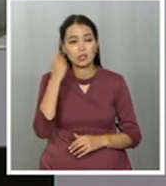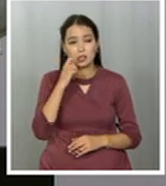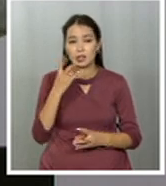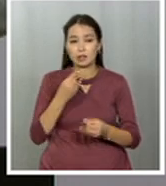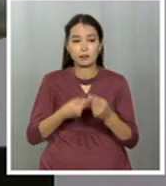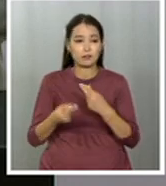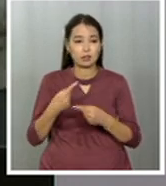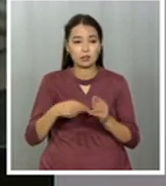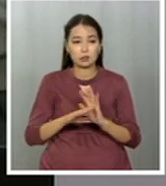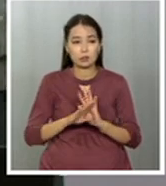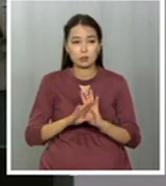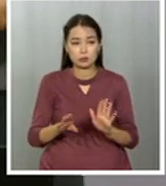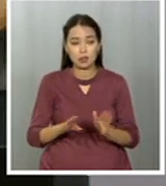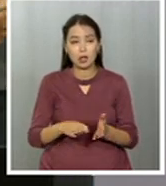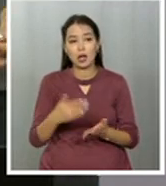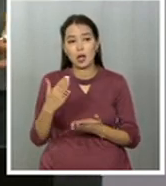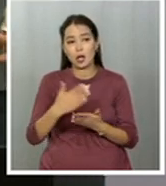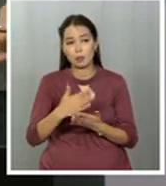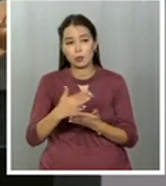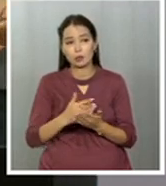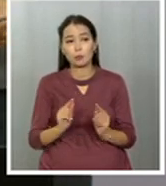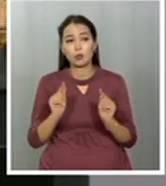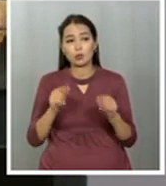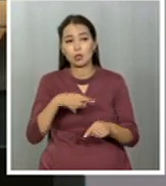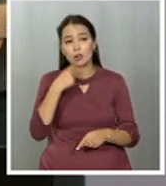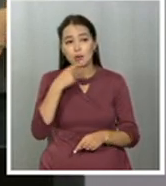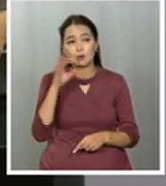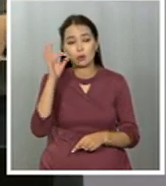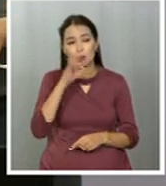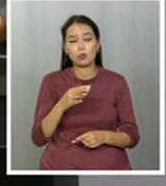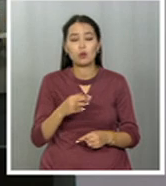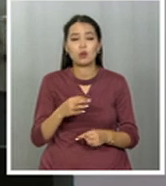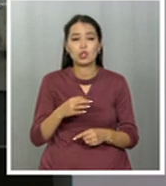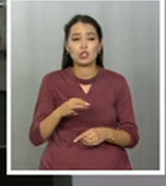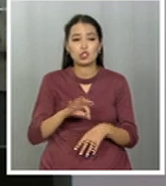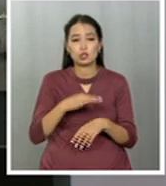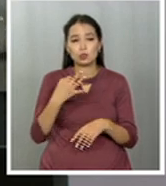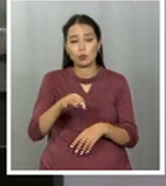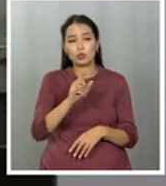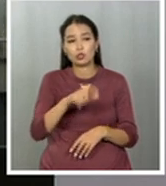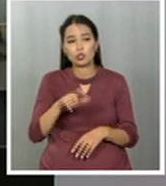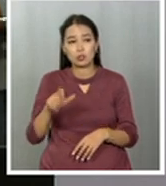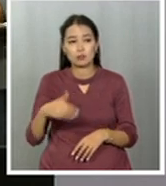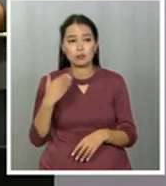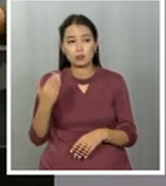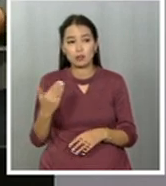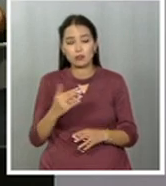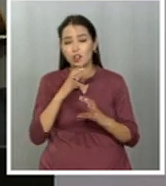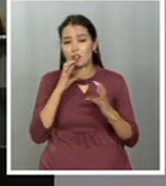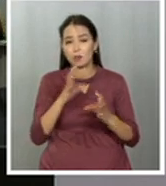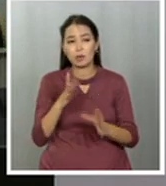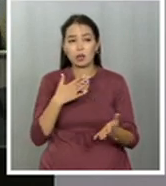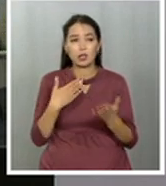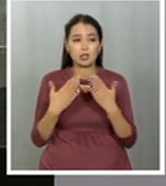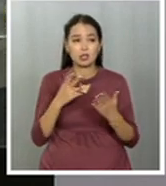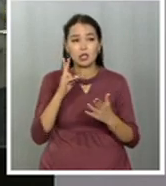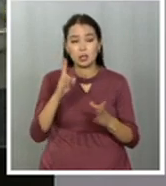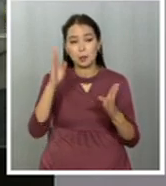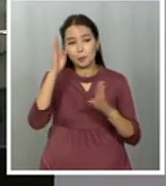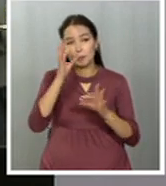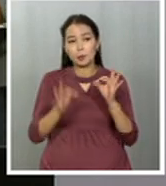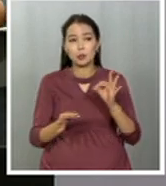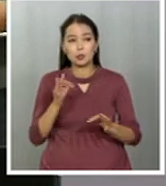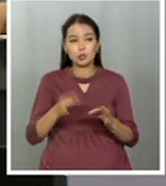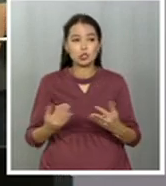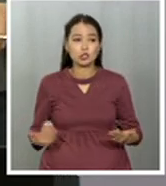вернется». Комментарии. Поступок говорит о жестокости человека, о его небрежном отношении к природе.